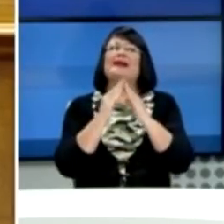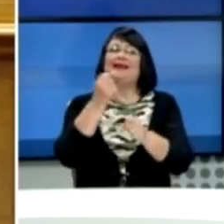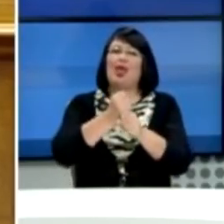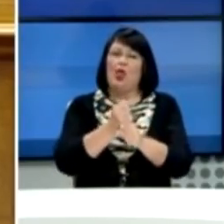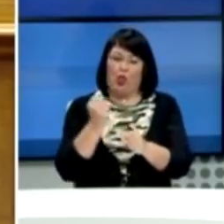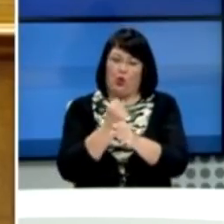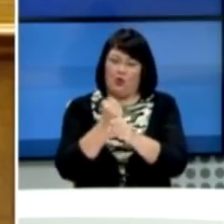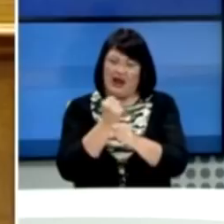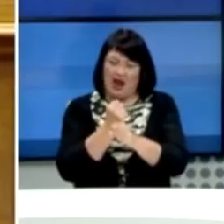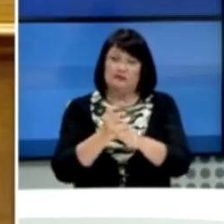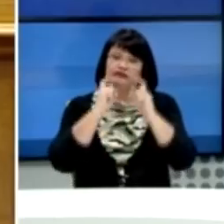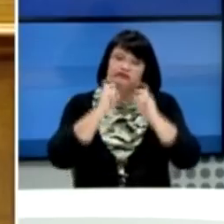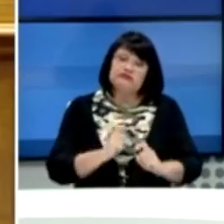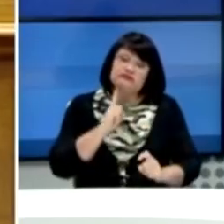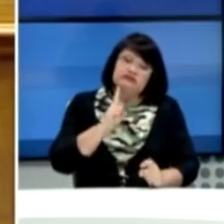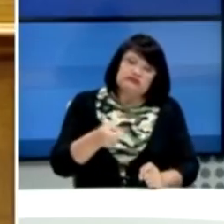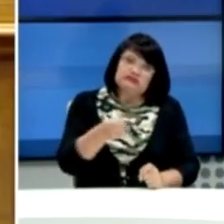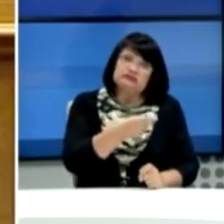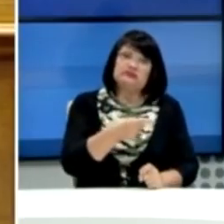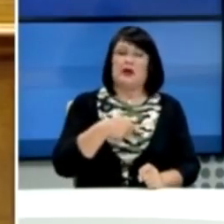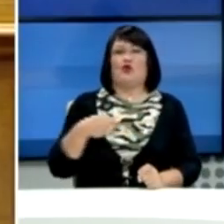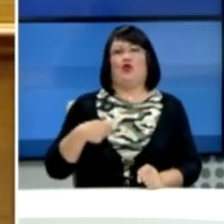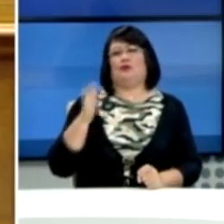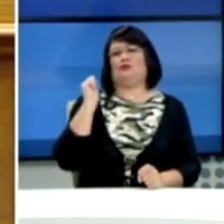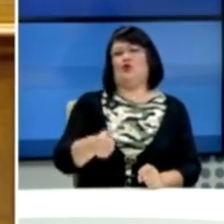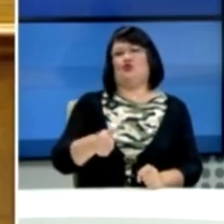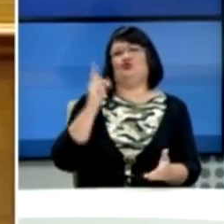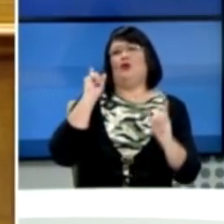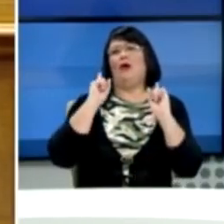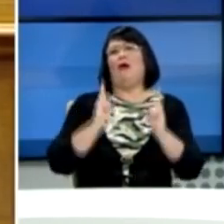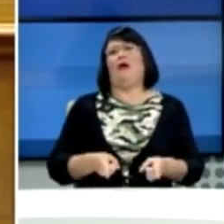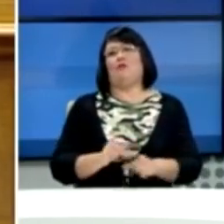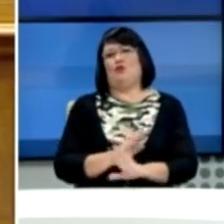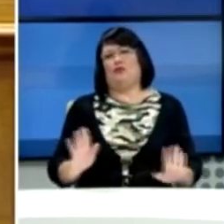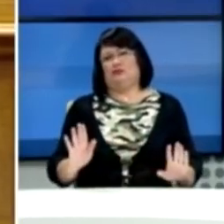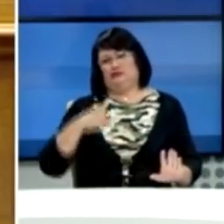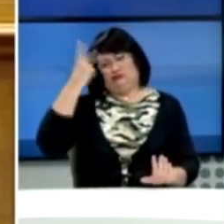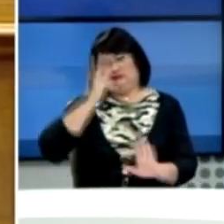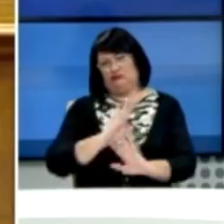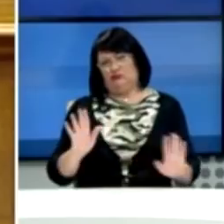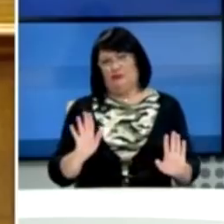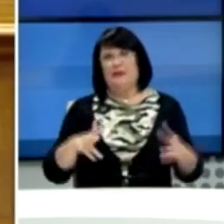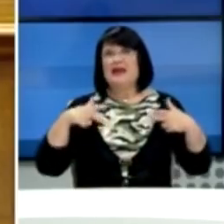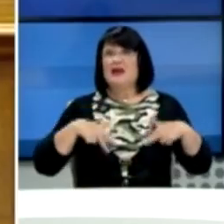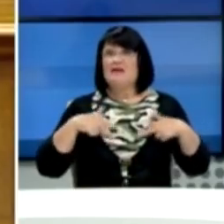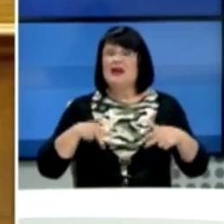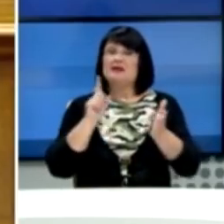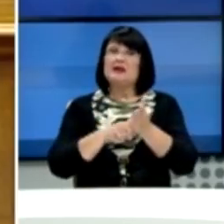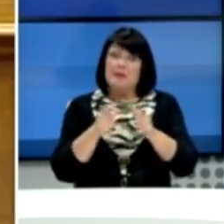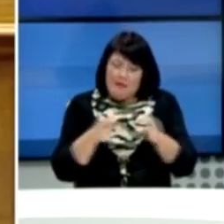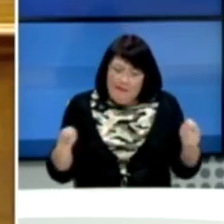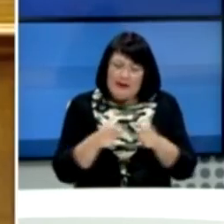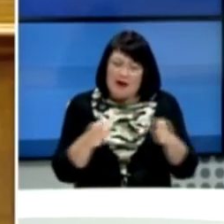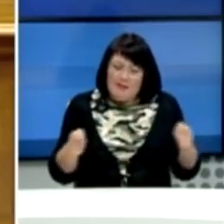θα επιβάλλεται με μονομερή απόφαση του εργοδότη. Αντί λοιπόν η κυβέρνησή σας να πάρει